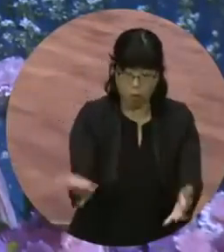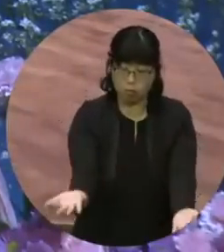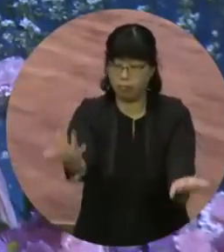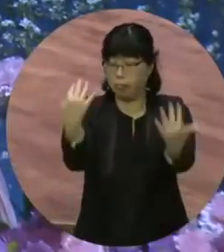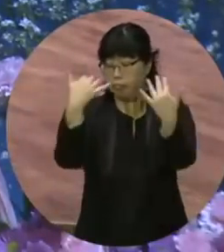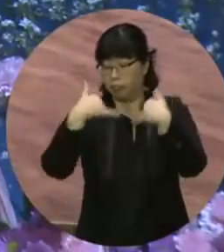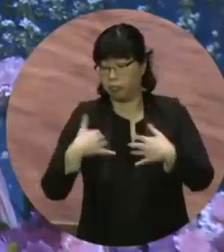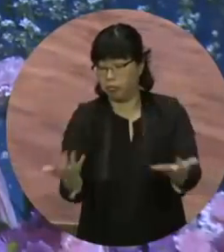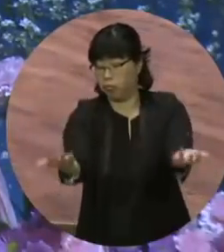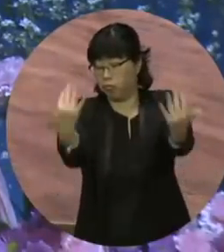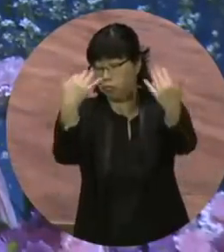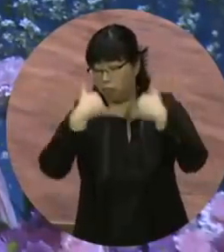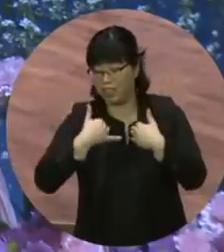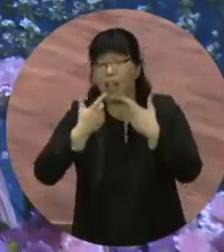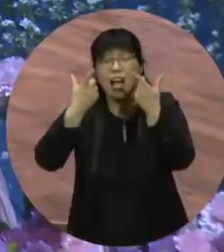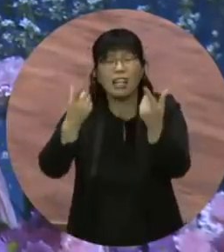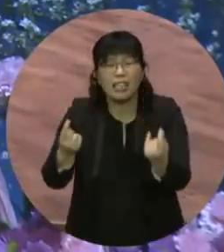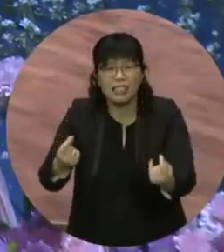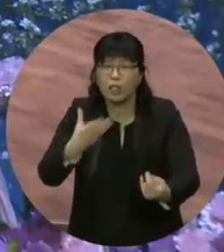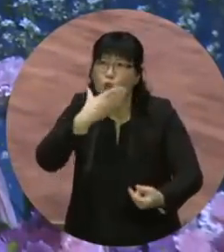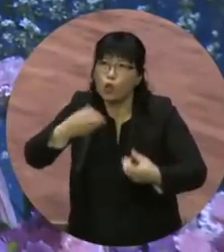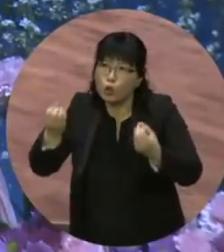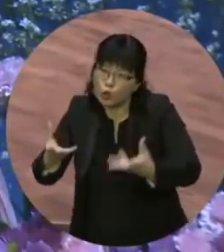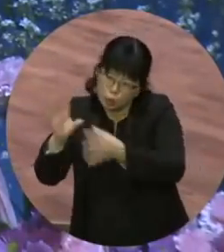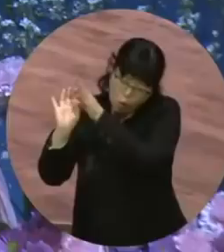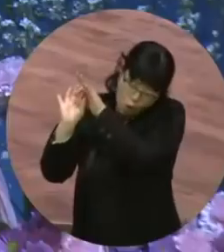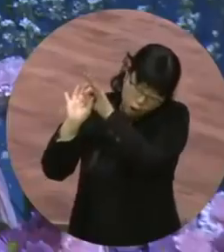은혜는 엄청나게 밀려오고 있어요.